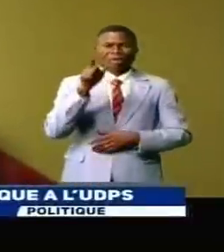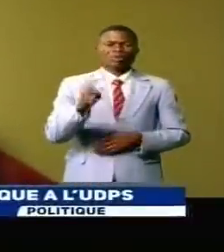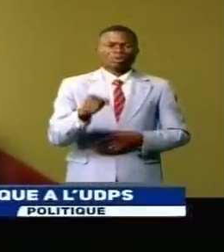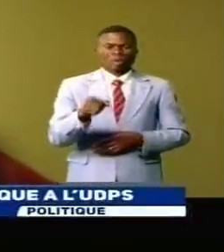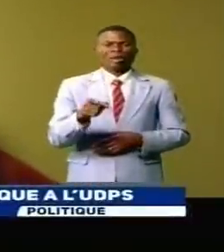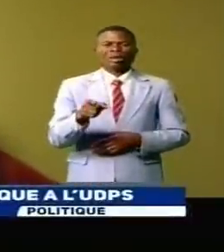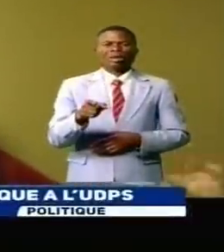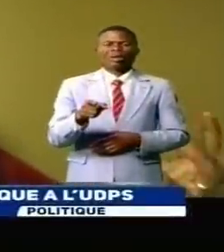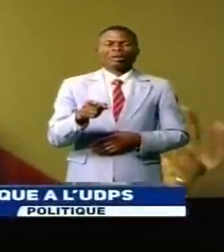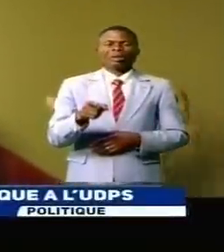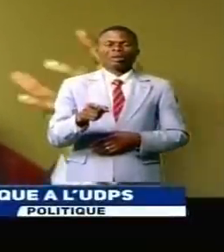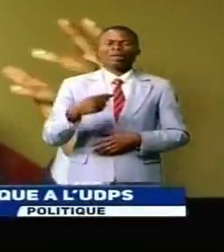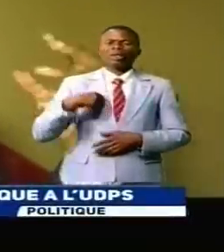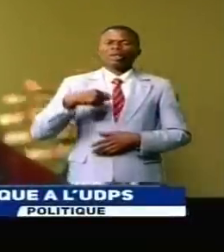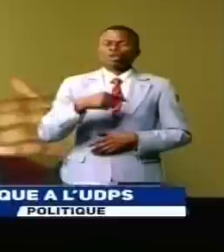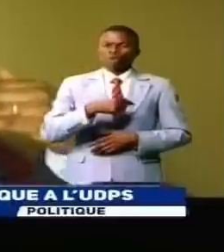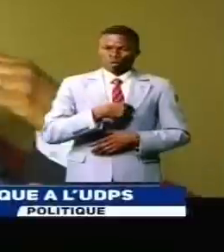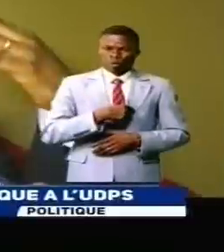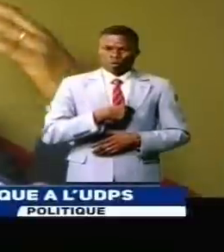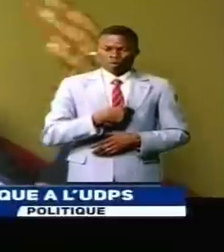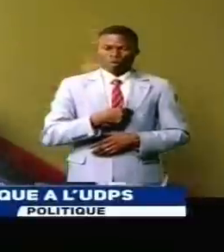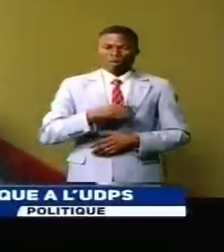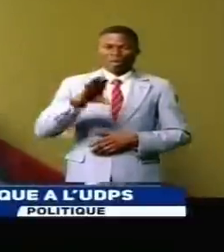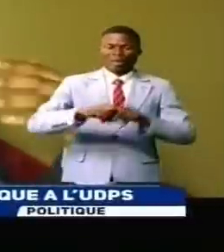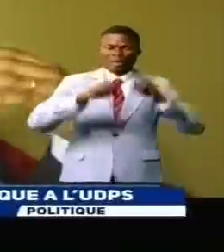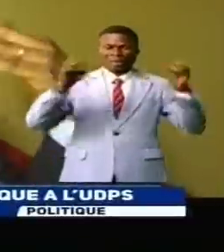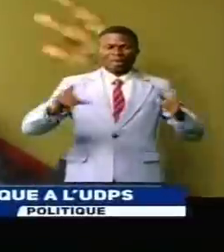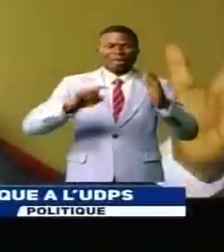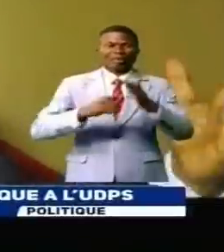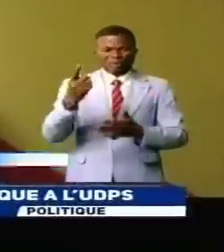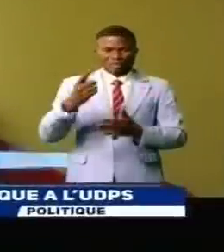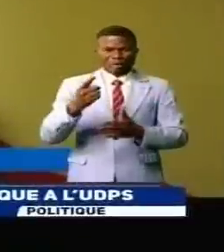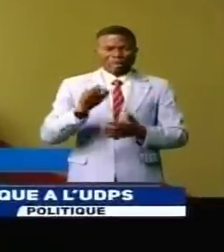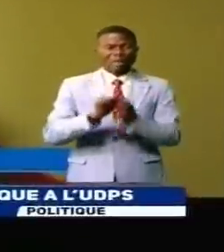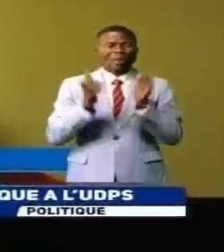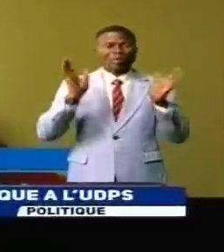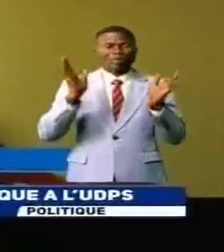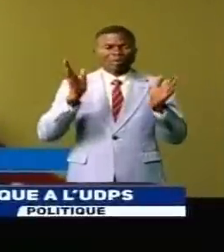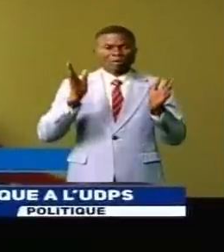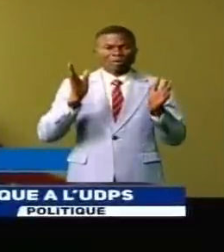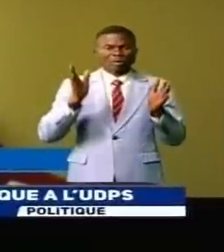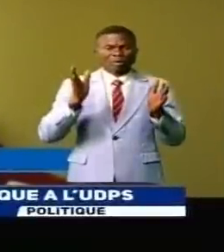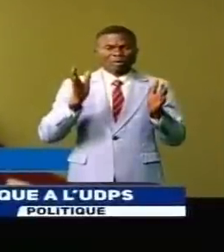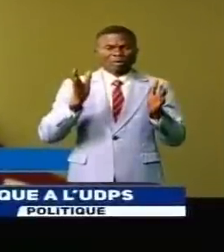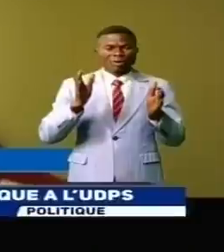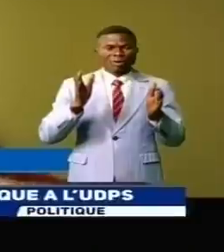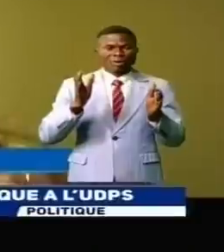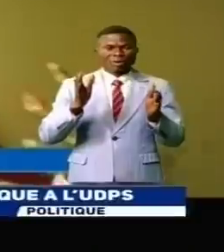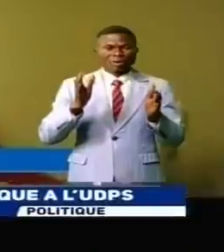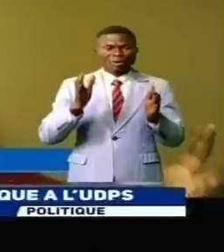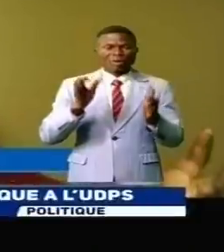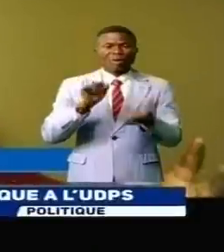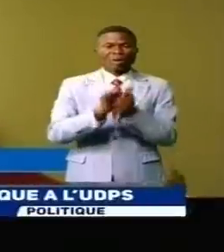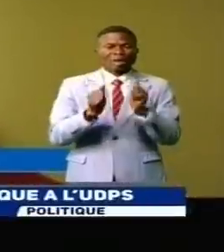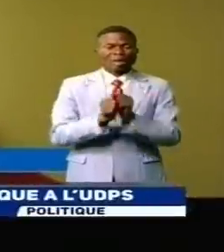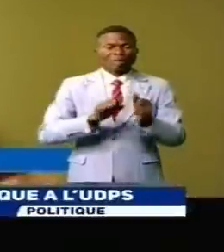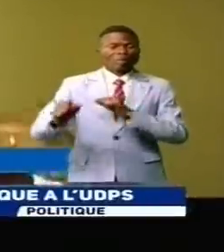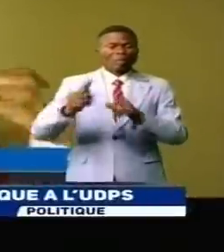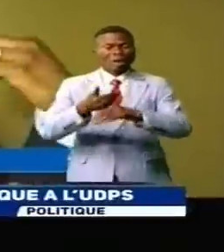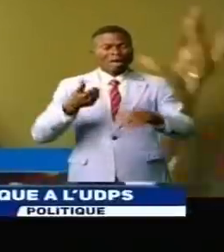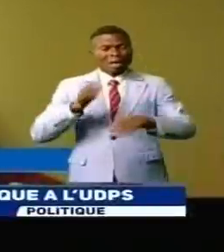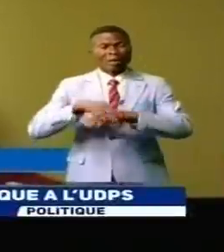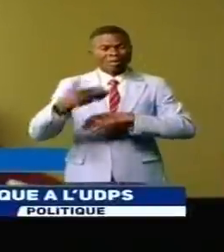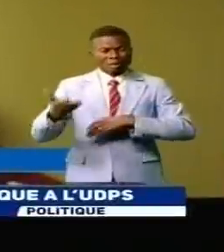maladie. On a 50 fois moins de risques de pouvoir faire ce qu'on appelle un syndrome post-COVID. Et